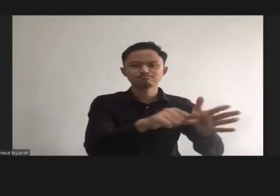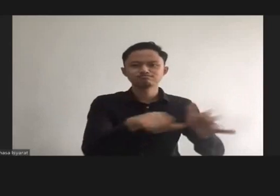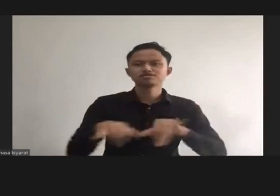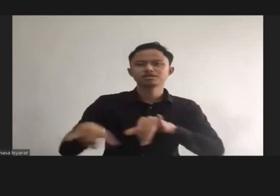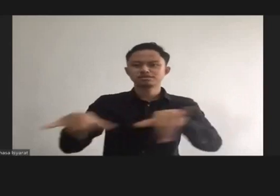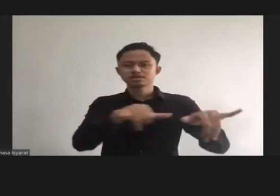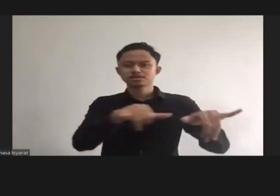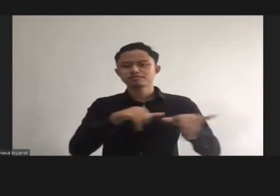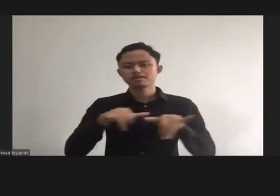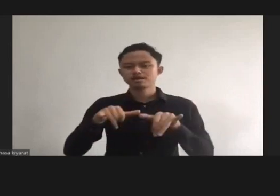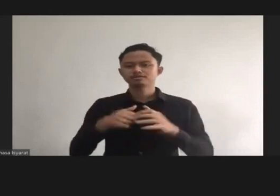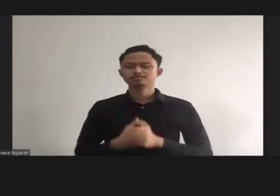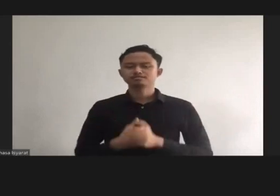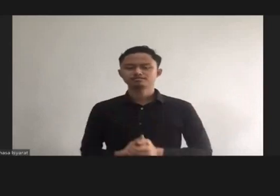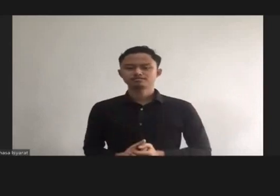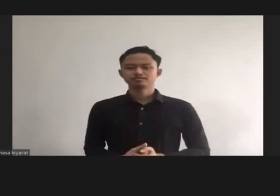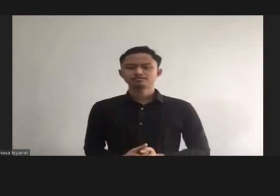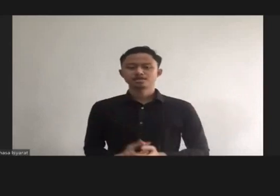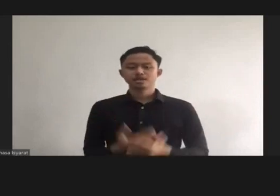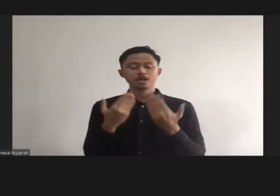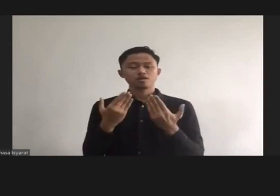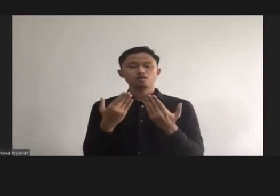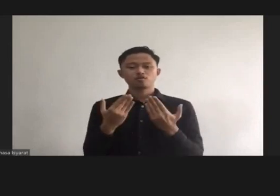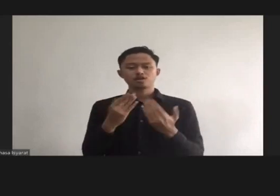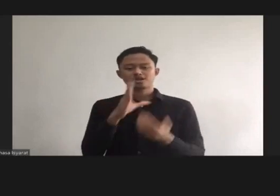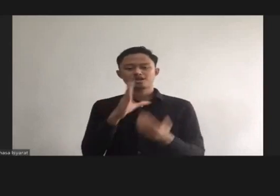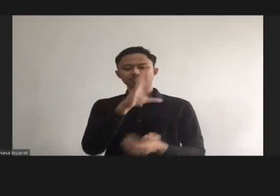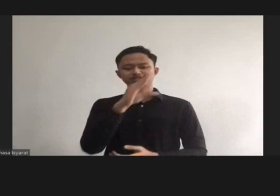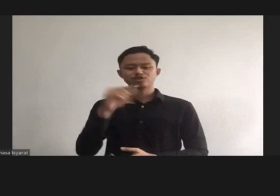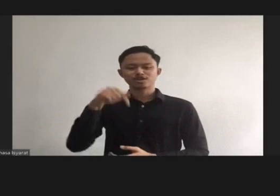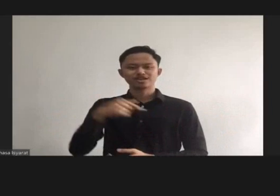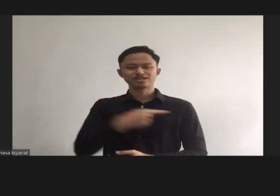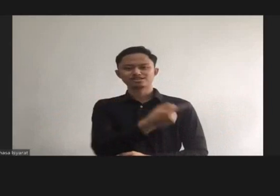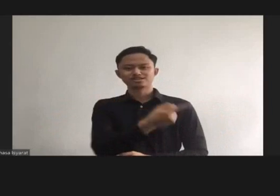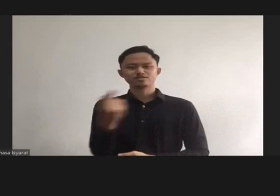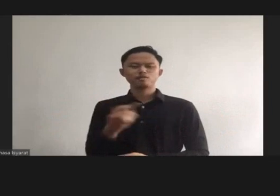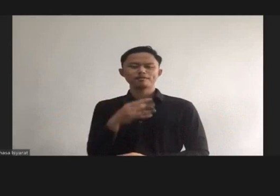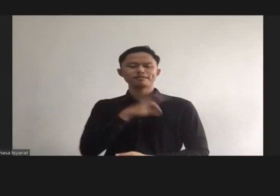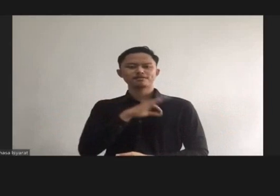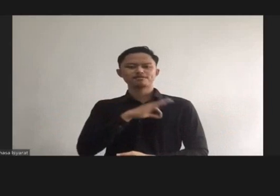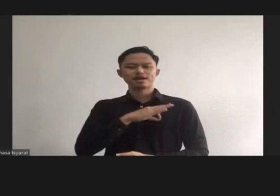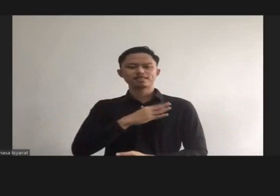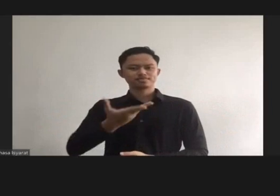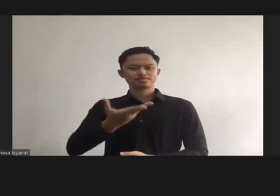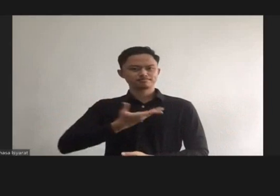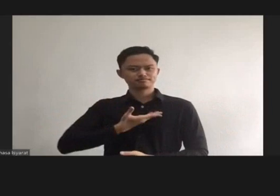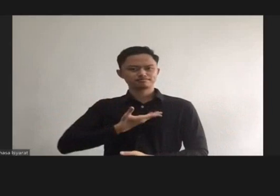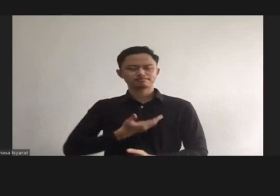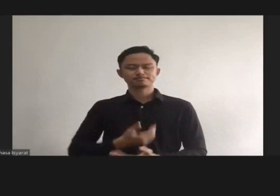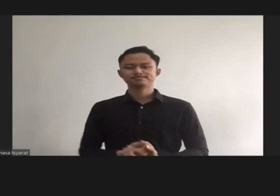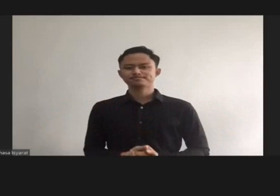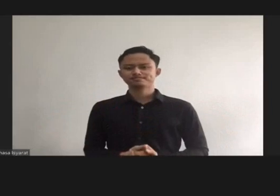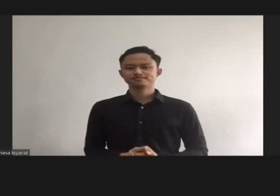hari ini bermanfaat untuk kita semua, dan